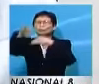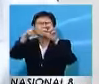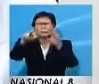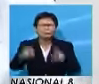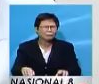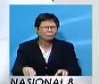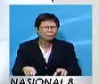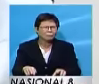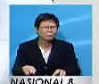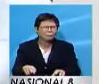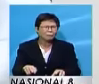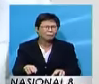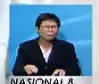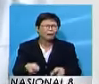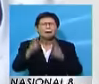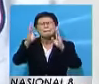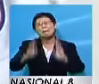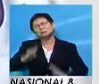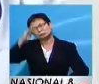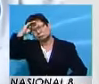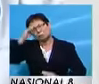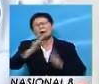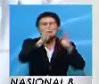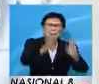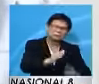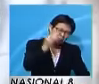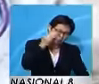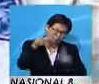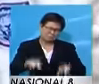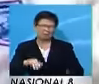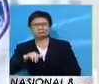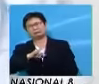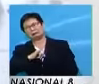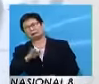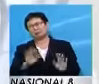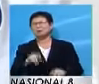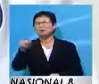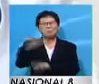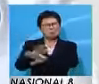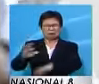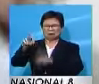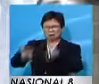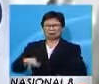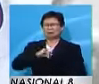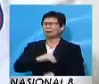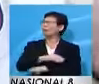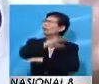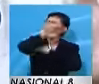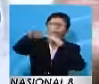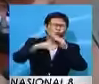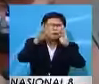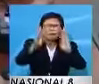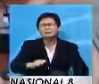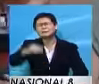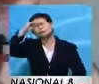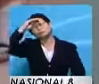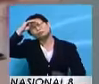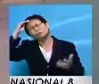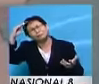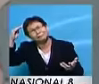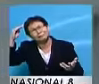kata bangsa Johor, he's very happy. Dia tak kata bangsa Melayu rakyat saya, awak bukan rakyat saya. No, the bangsa Johor, satu rakyat. Itu